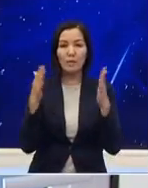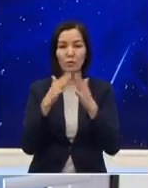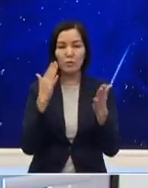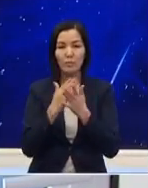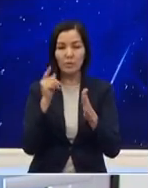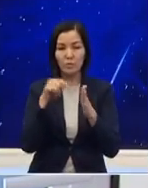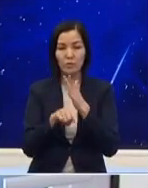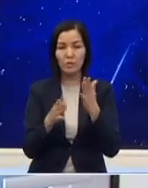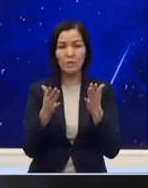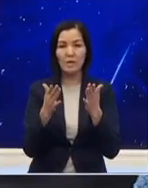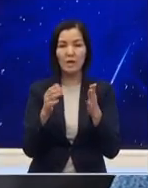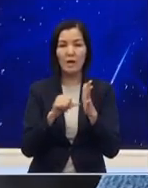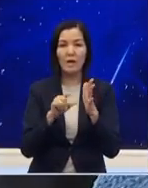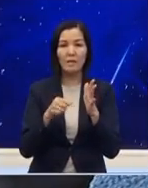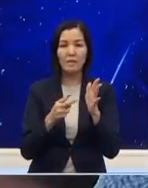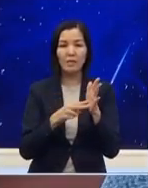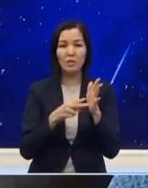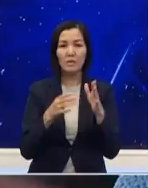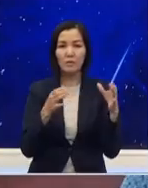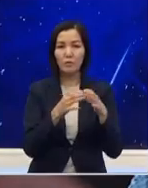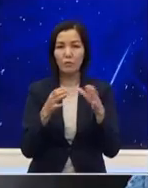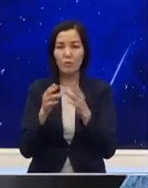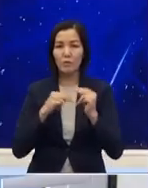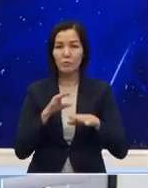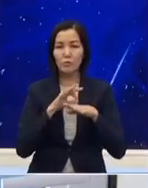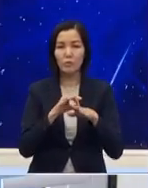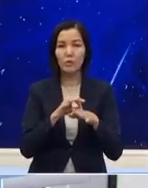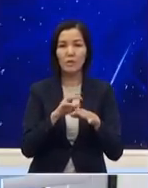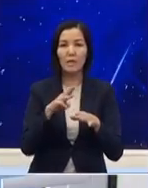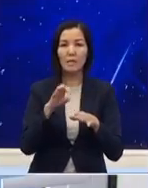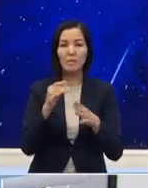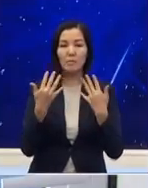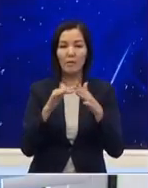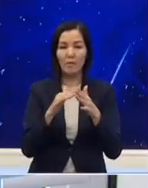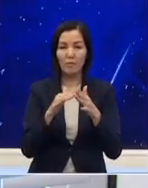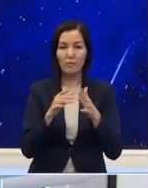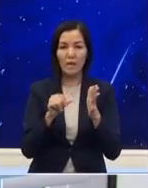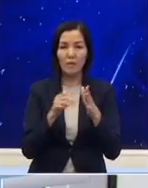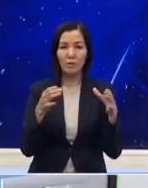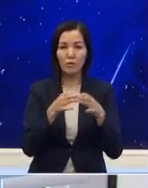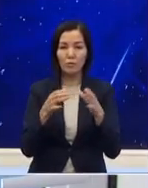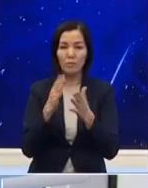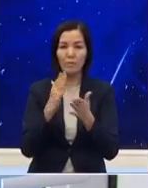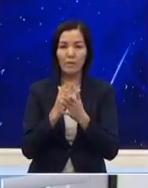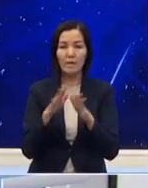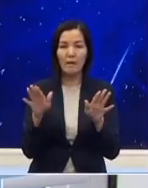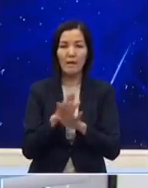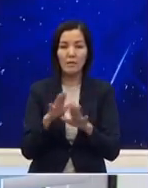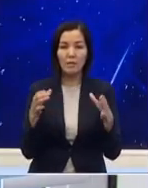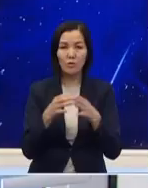мәдениет үйінде 6-дан 7-ден үйірмелер жүріп жатыр. Зылиха Тамшыбаева ауылында 6 үйірме бар. Әжелер үйірмесі